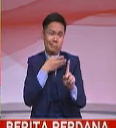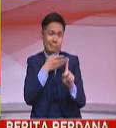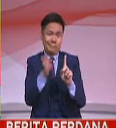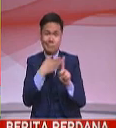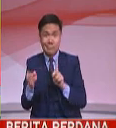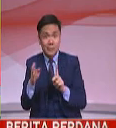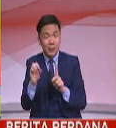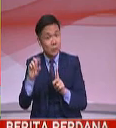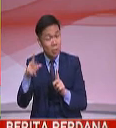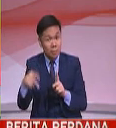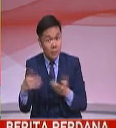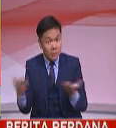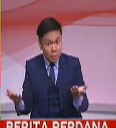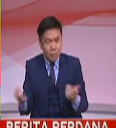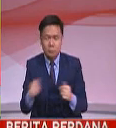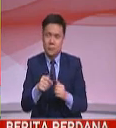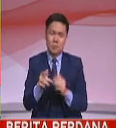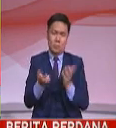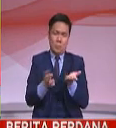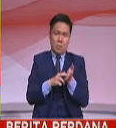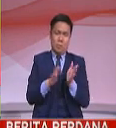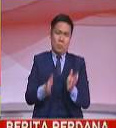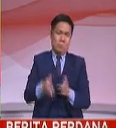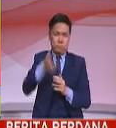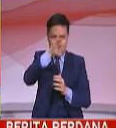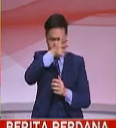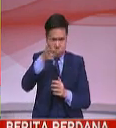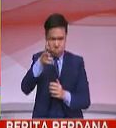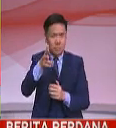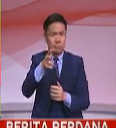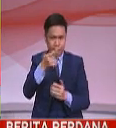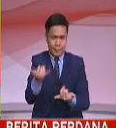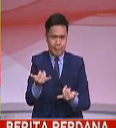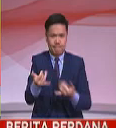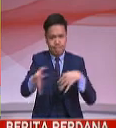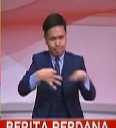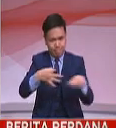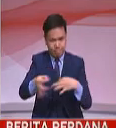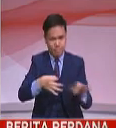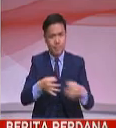SOP? Wartawan Fahmi Zaidi melaporkan.